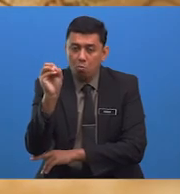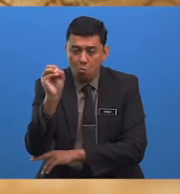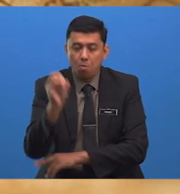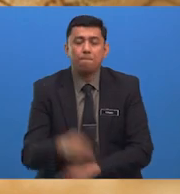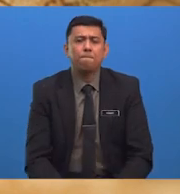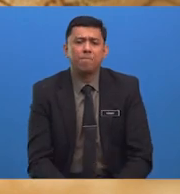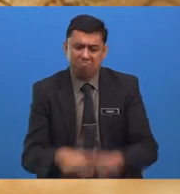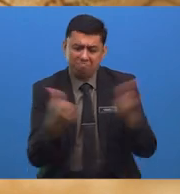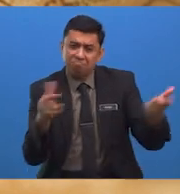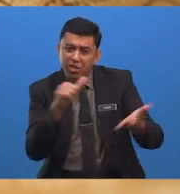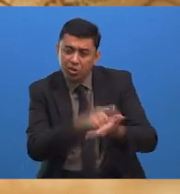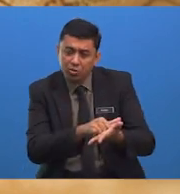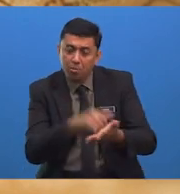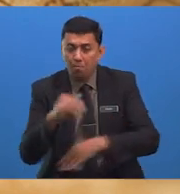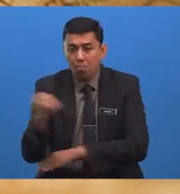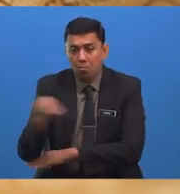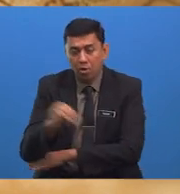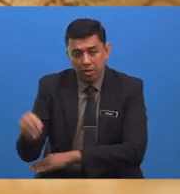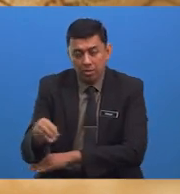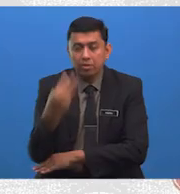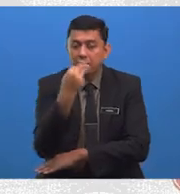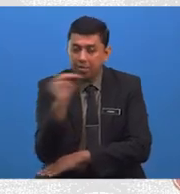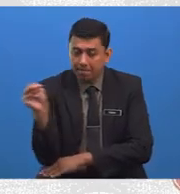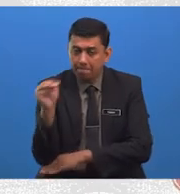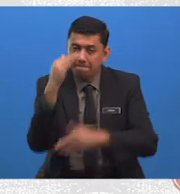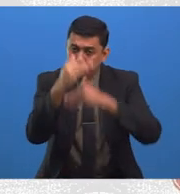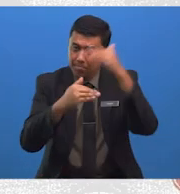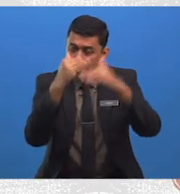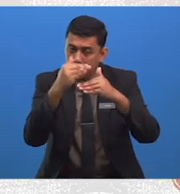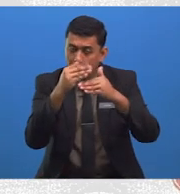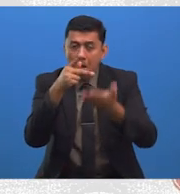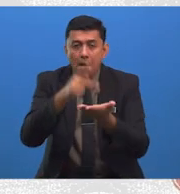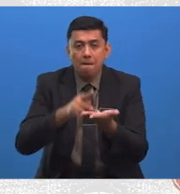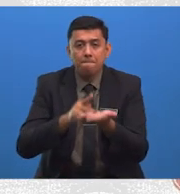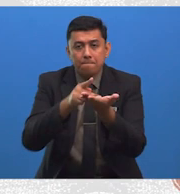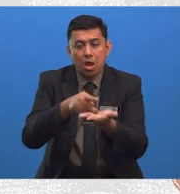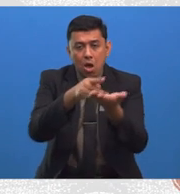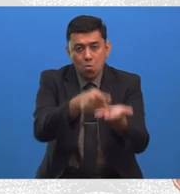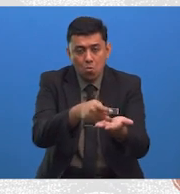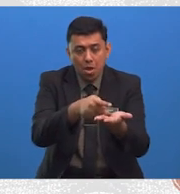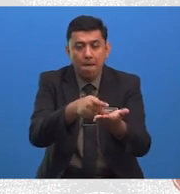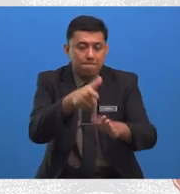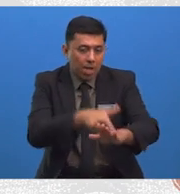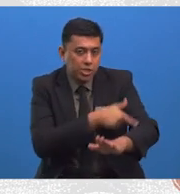Selain itu, murid-murid, mereka juga membina perahu panjang